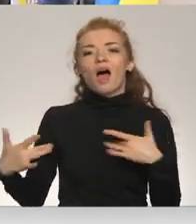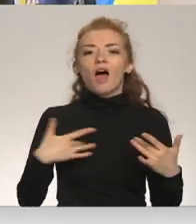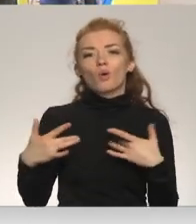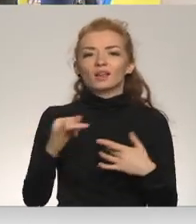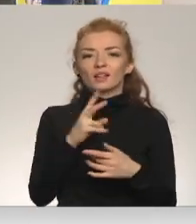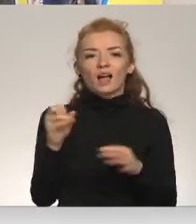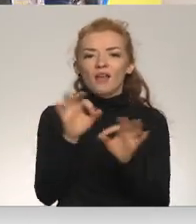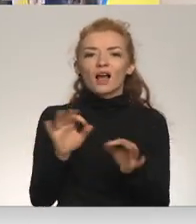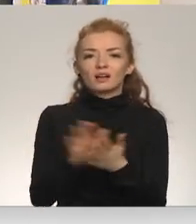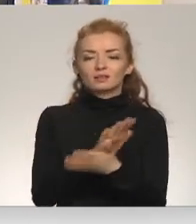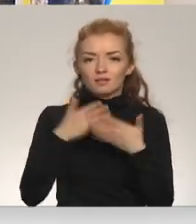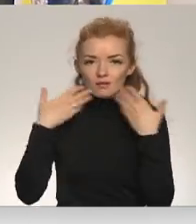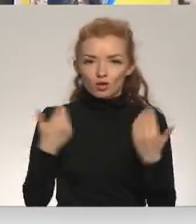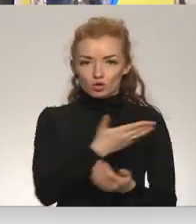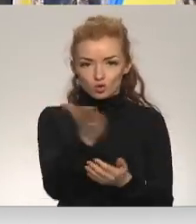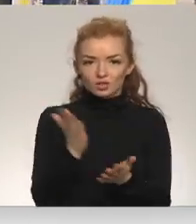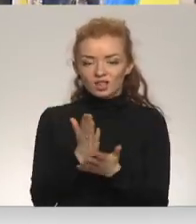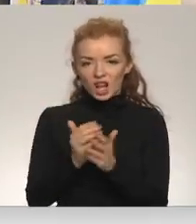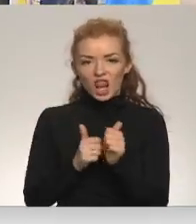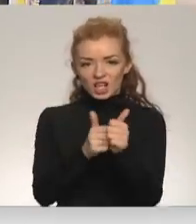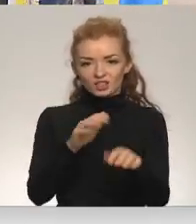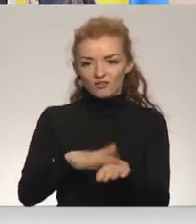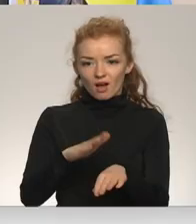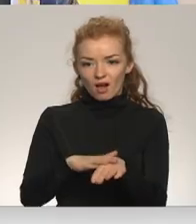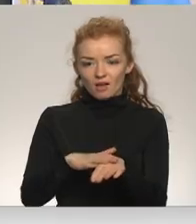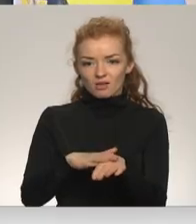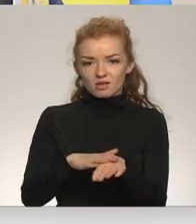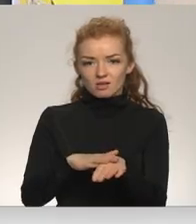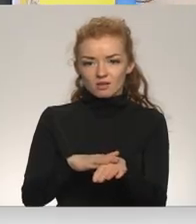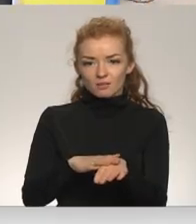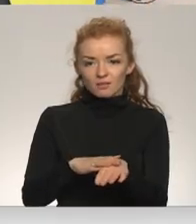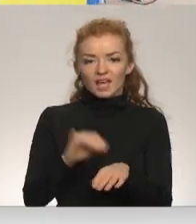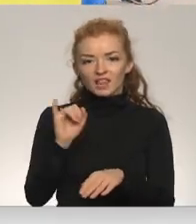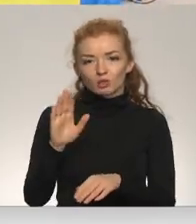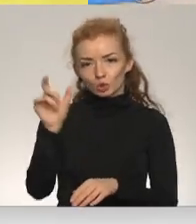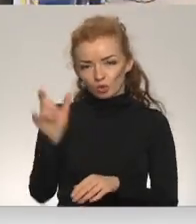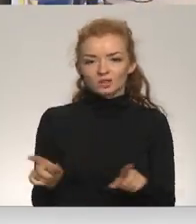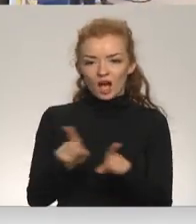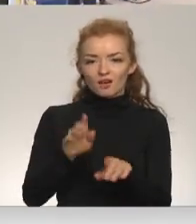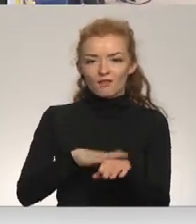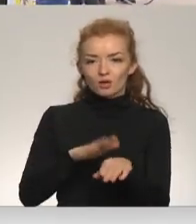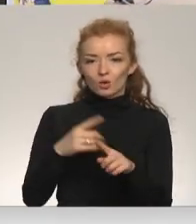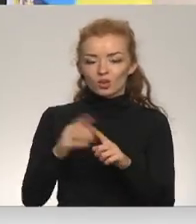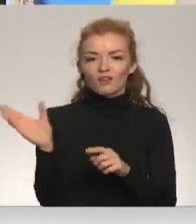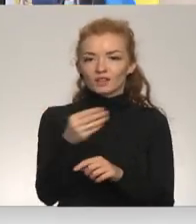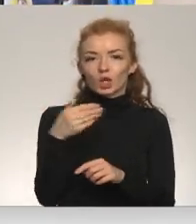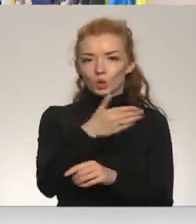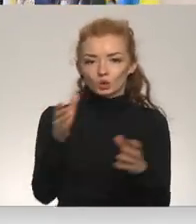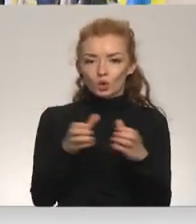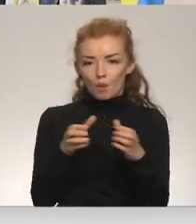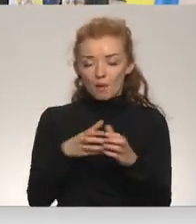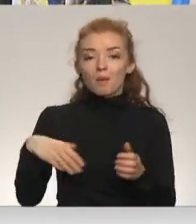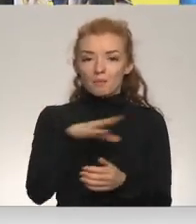nekas nebūtu bijis. Jūs esat līdzvainīgi Intar, to arī esi līdzvainīgs un visa jūsu apkalpojušā komanda. Lūk,